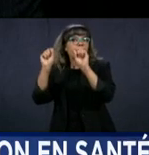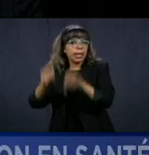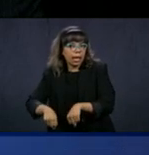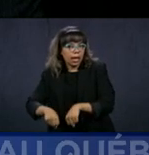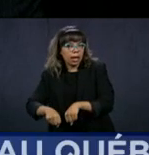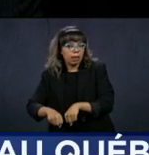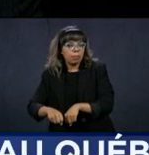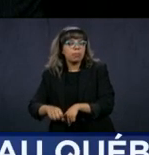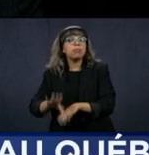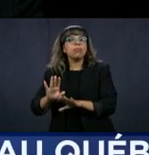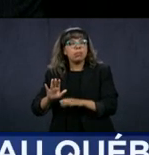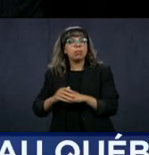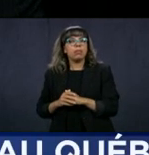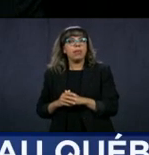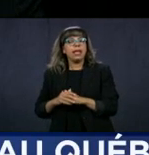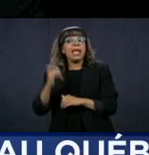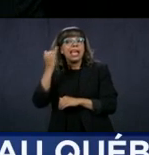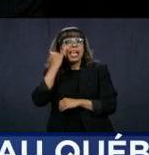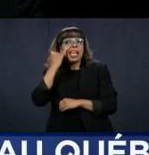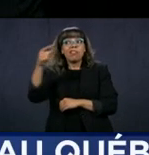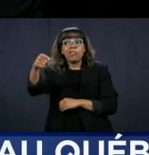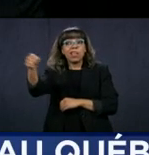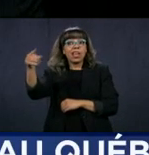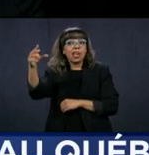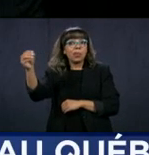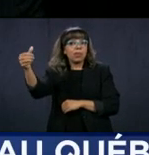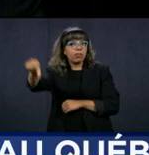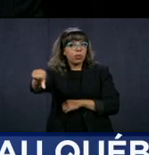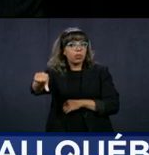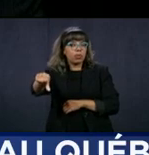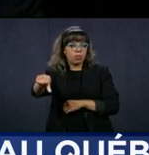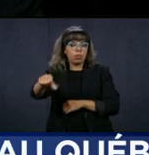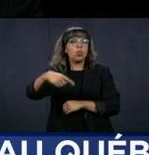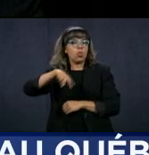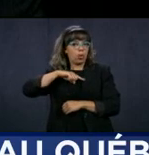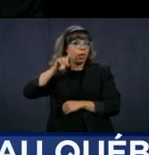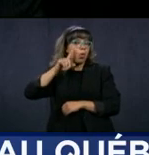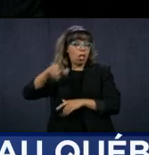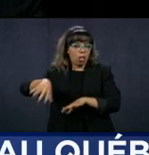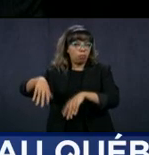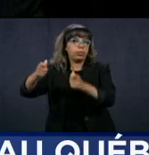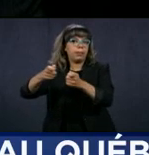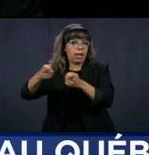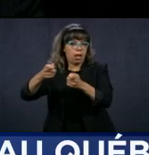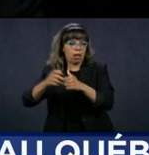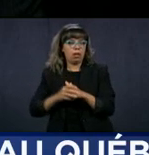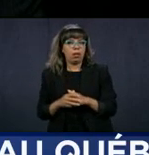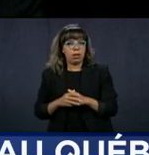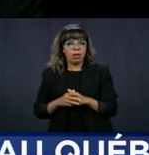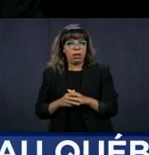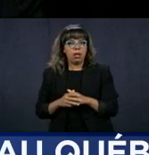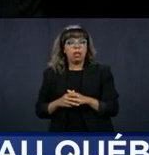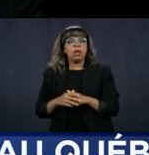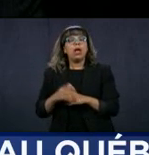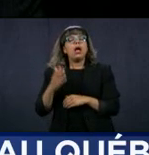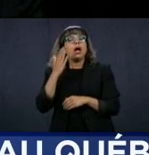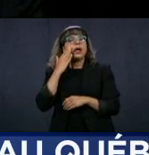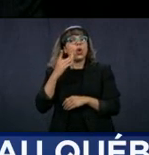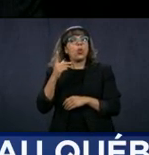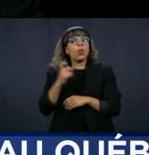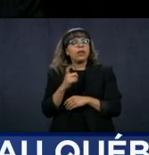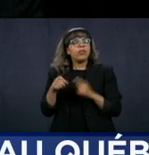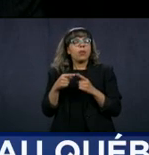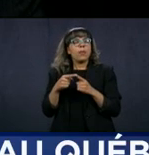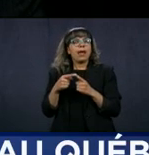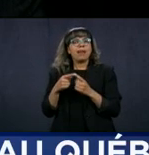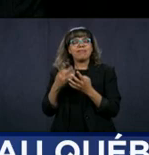va se passer. Maintenant, je sais qu'il y a des questions à propos des tests qui pourraient être menés. Les proches aidants devront être testés si le proche